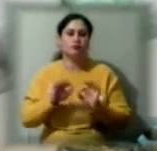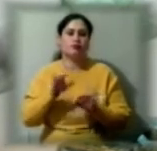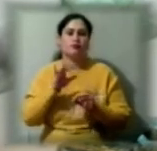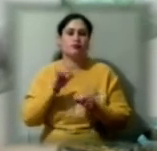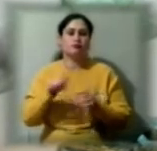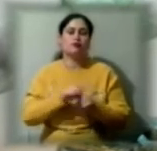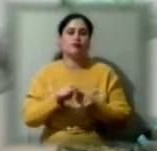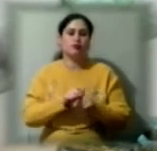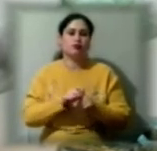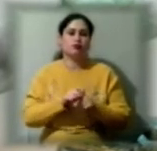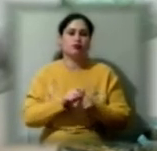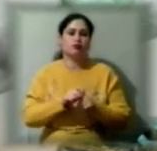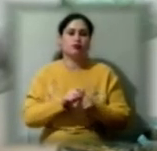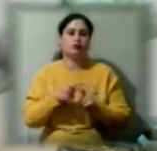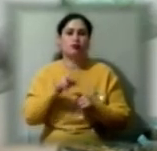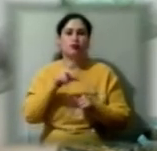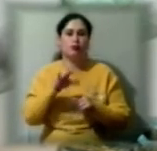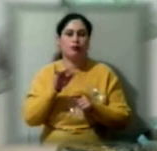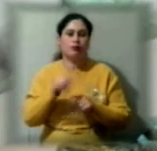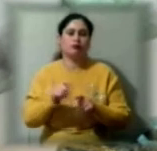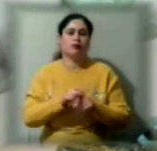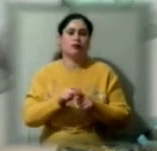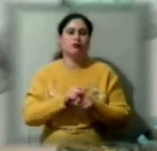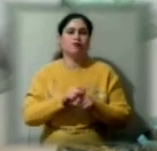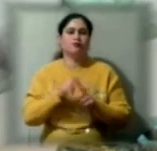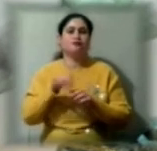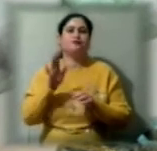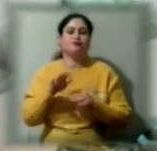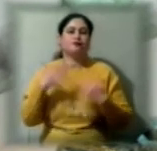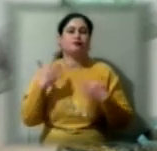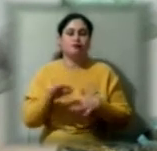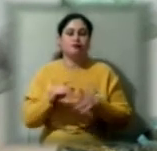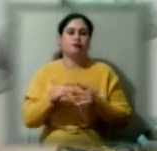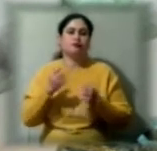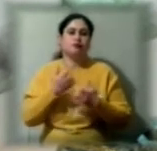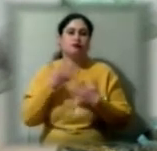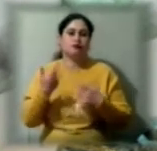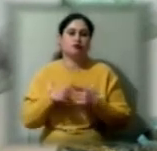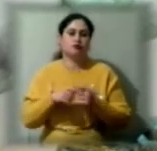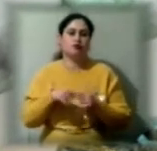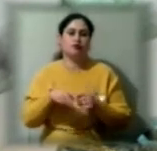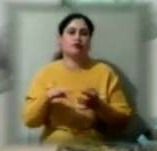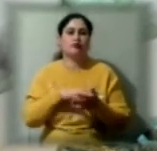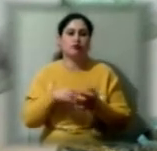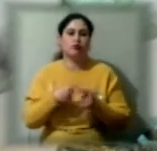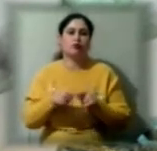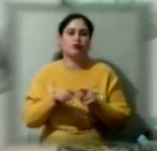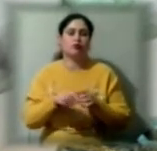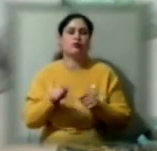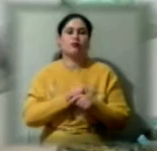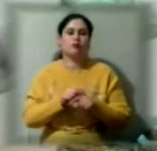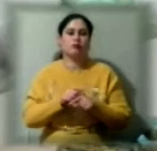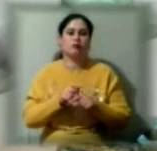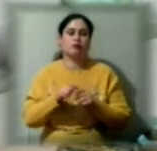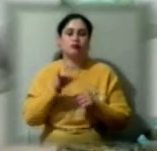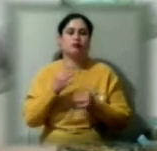хлопкова тканина. А потім вже це більше всього ми шили з такої тканини, а через деякий